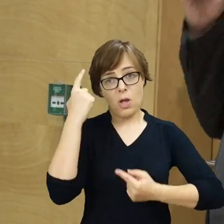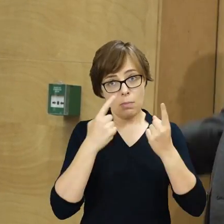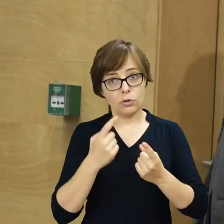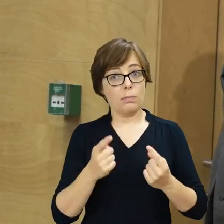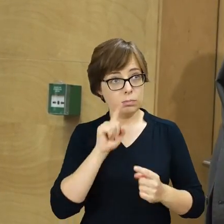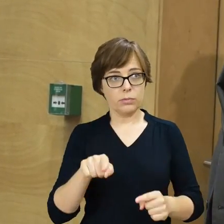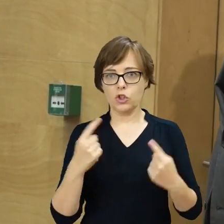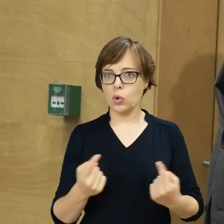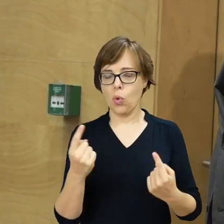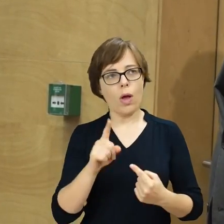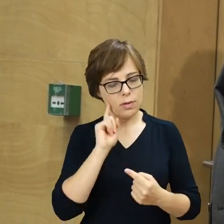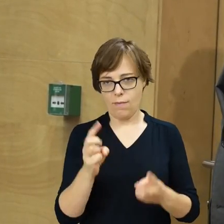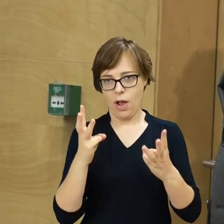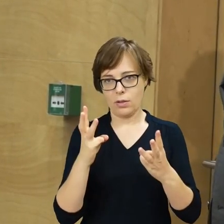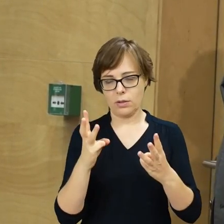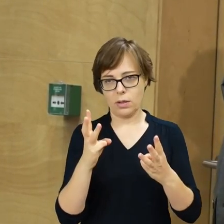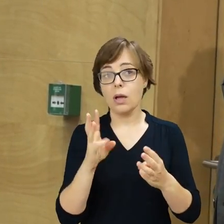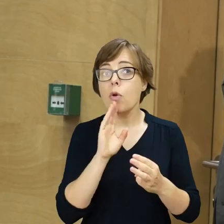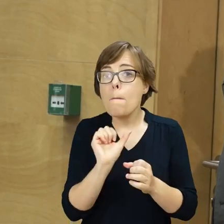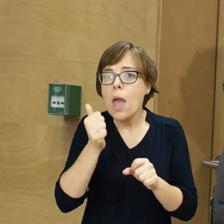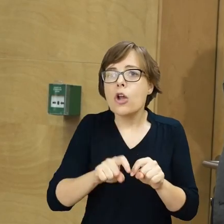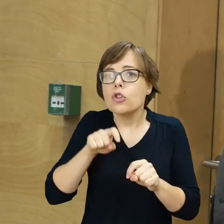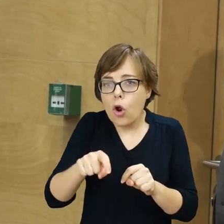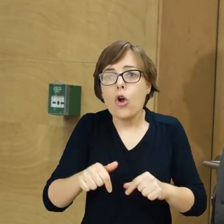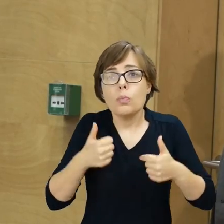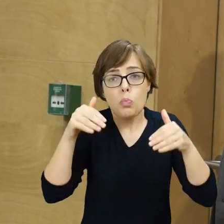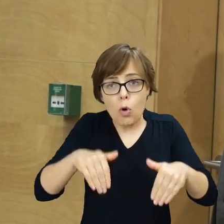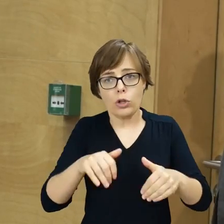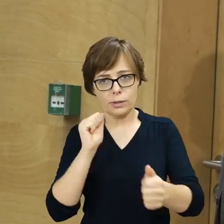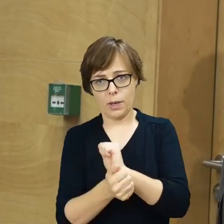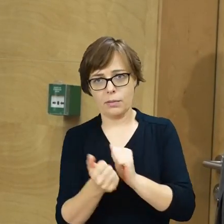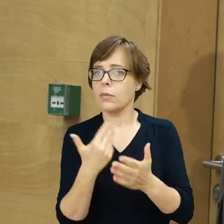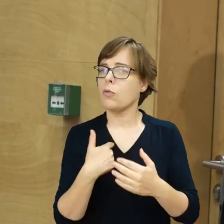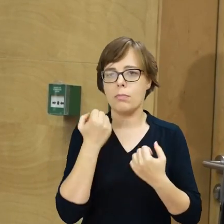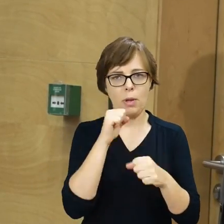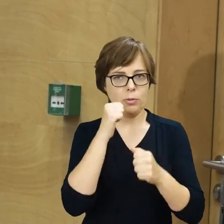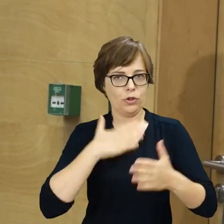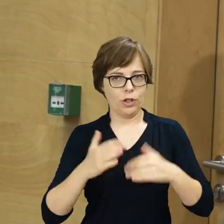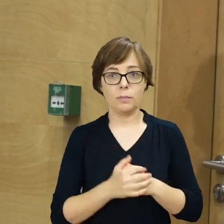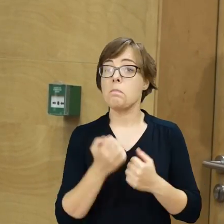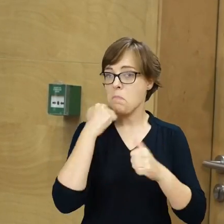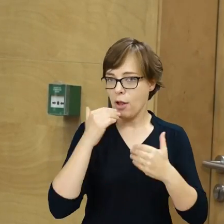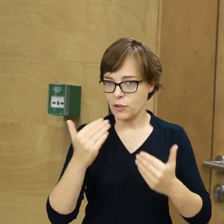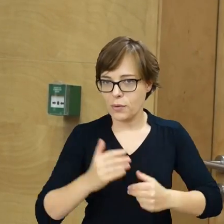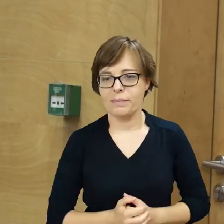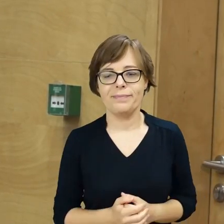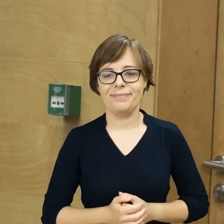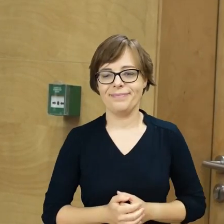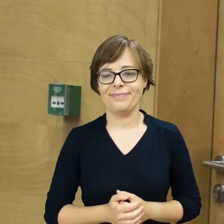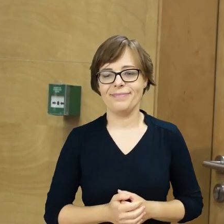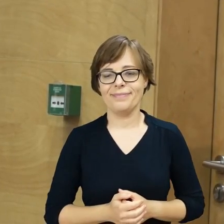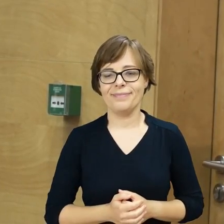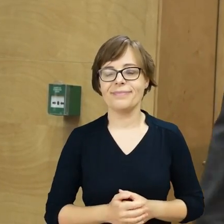Pierwszy taki krok, żebyśmy naprawdę zaczęli zmieniać. I bardzo się z tego po prostu cieszę. Bardzo dziękuję. No i też